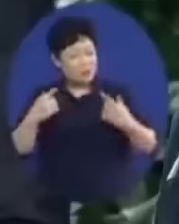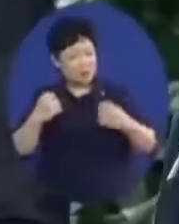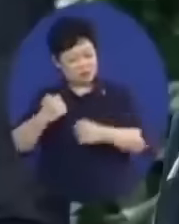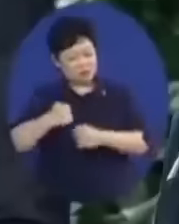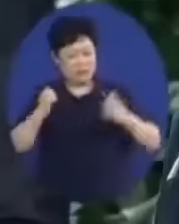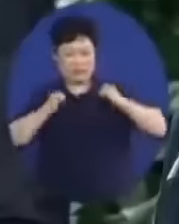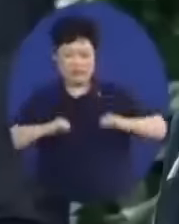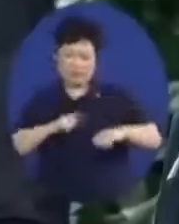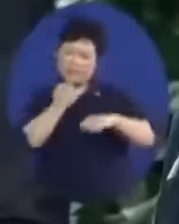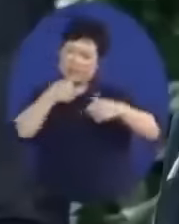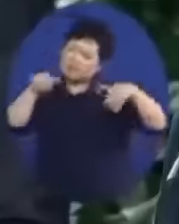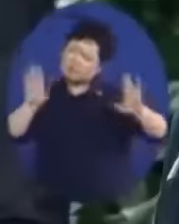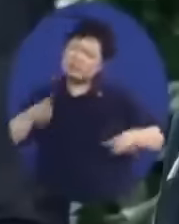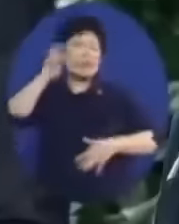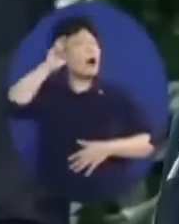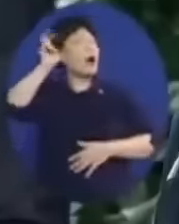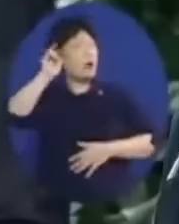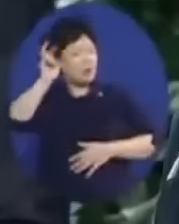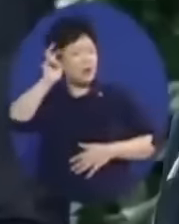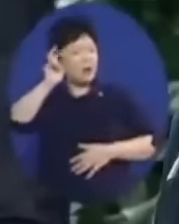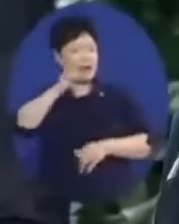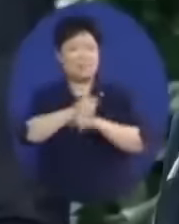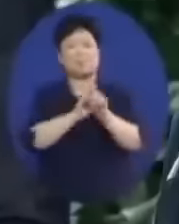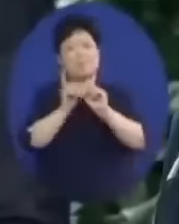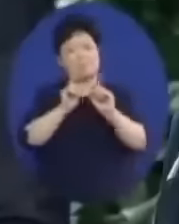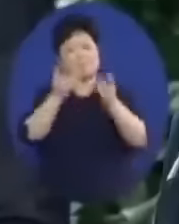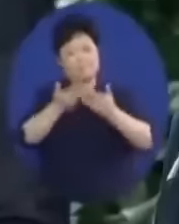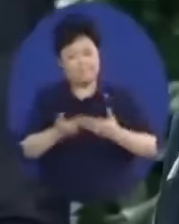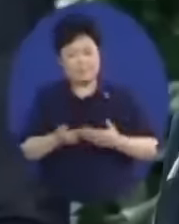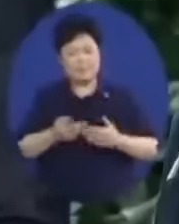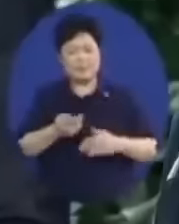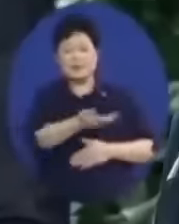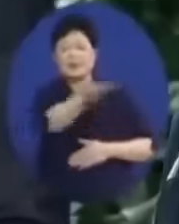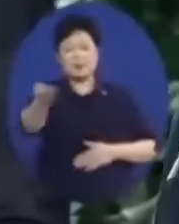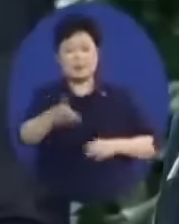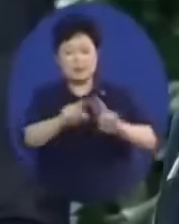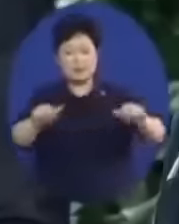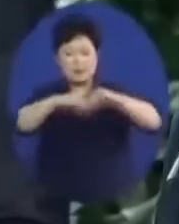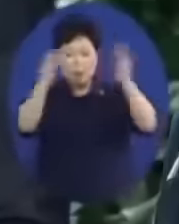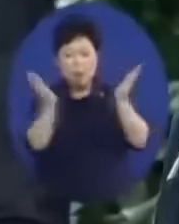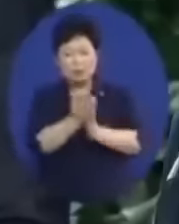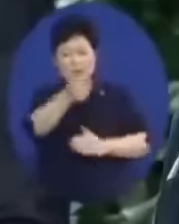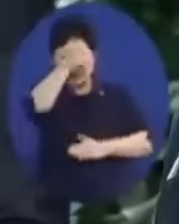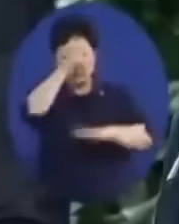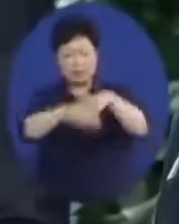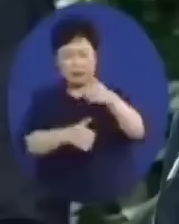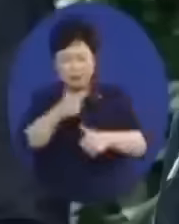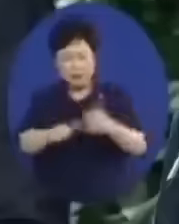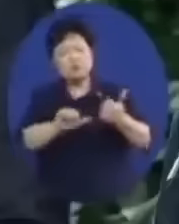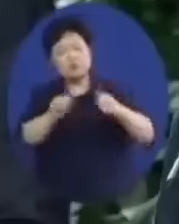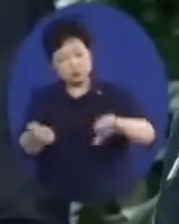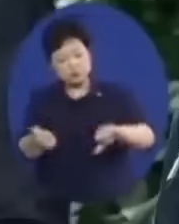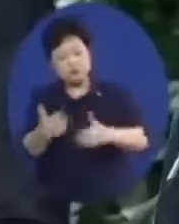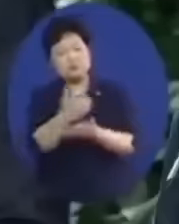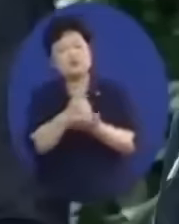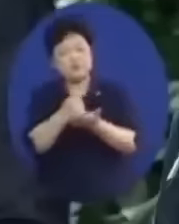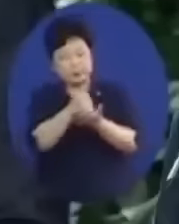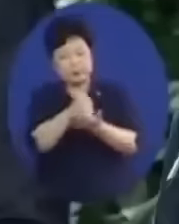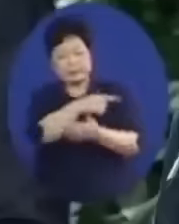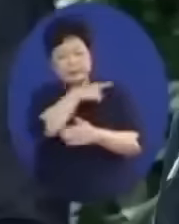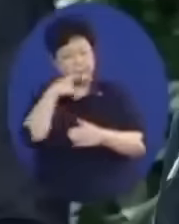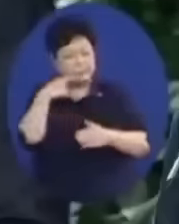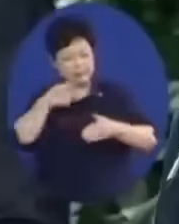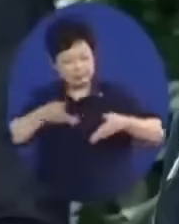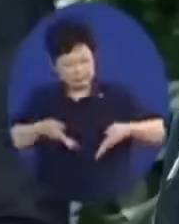아직 궁금하다고 말씀하고 있습니다. 여러분, 이 땅의 모든 아담의 자손들은 죽을 수밖에 없는 피를 가지고